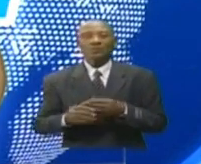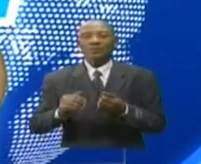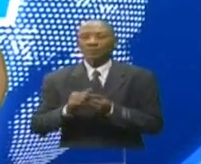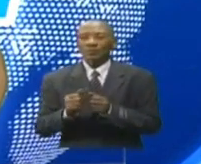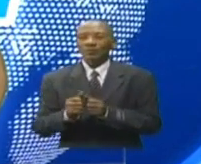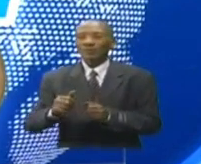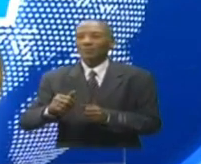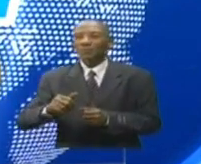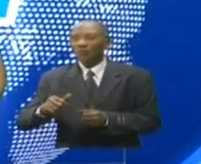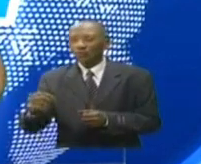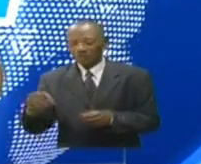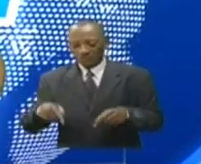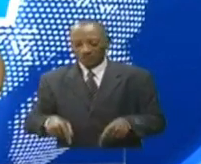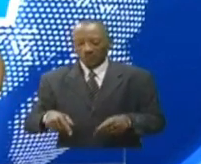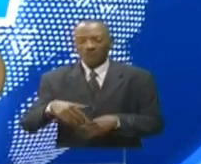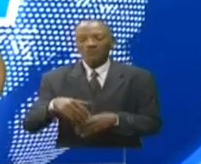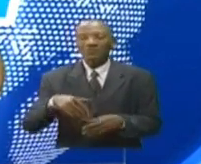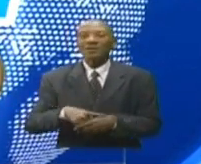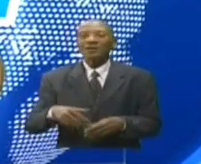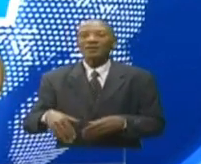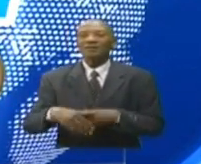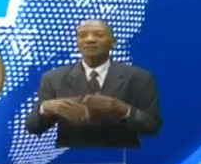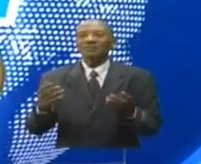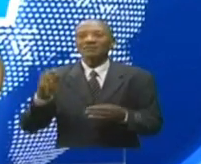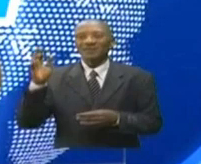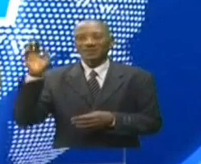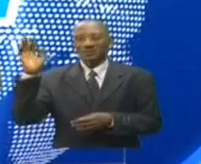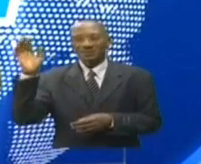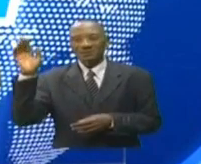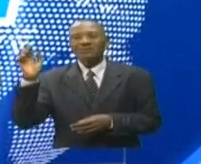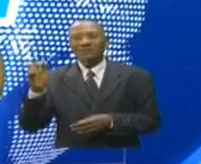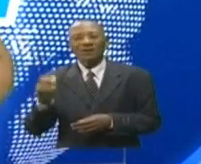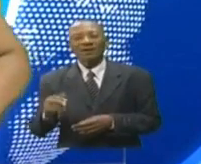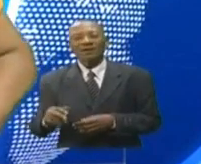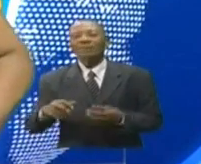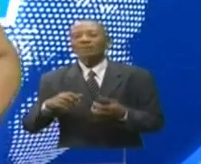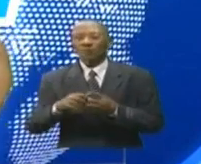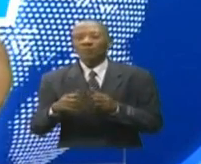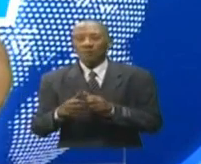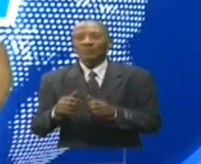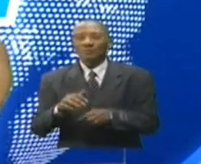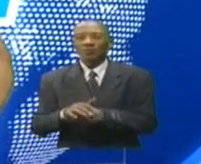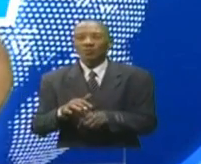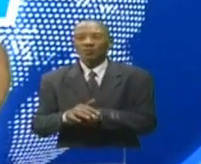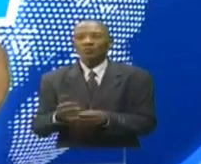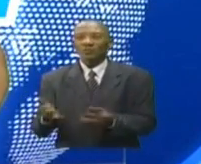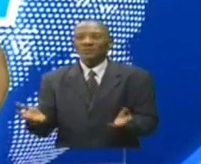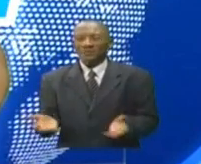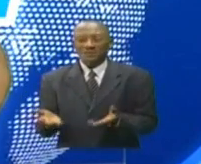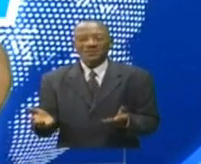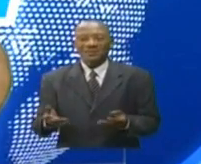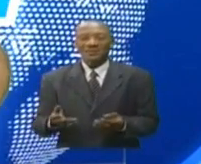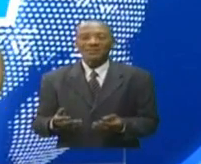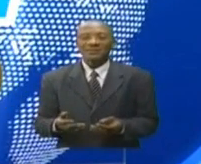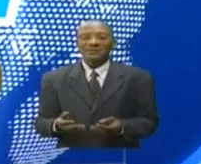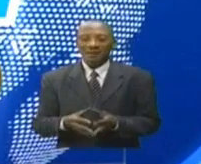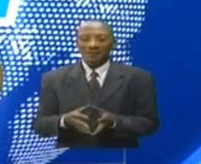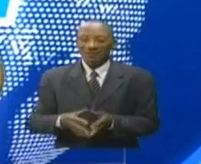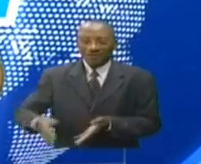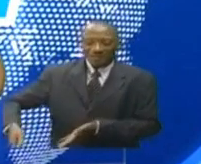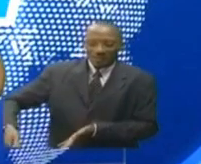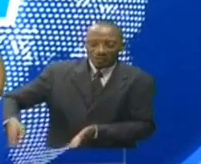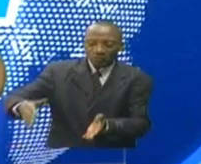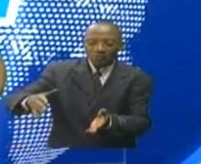Elle vient pour répondre aux multiples préoccupations dans certains coins de la capitale en cette période de pluie. L'OVD va poursuivre